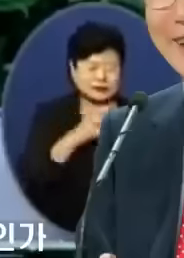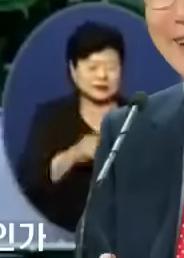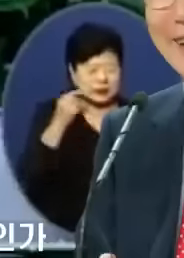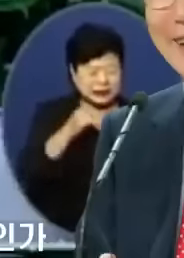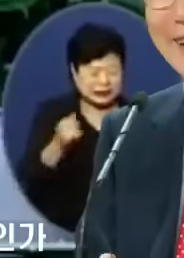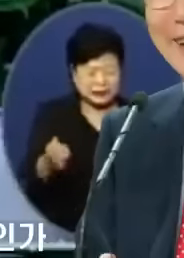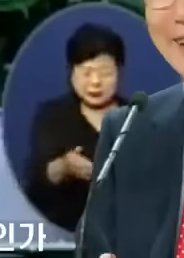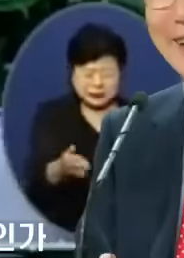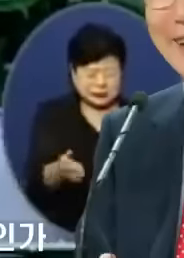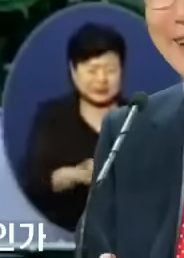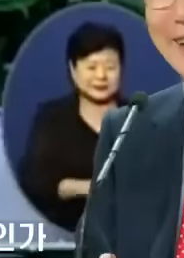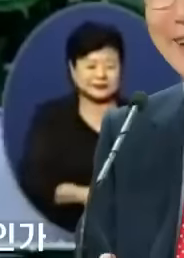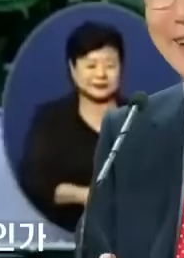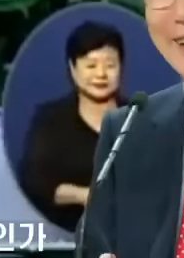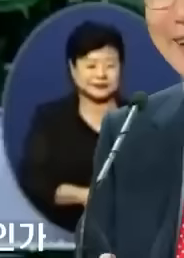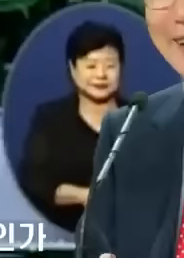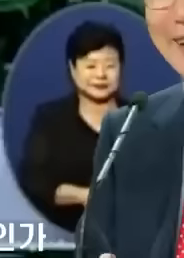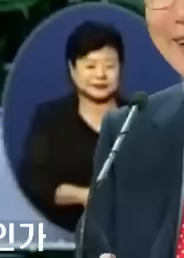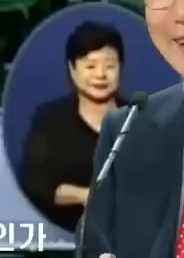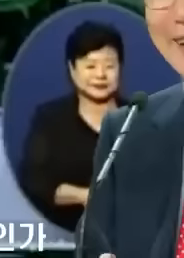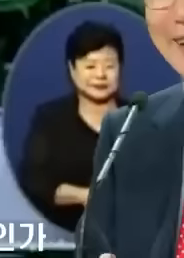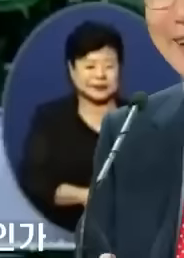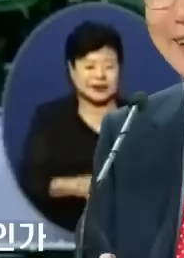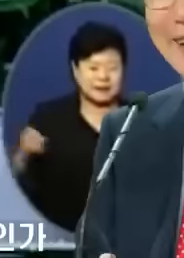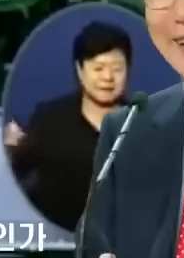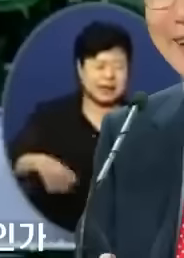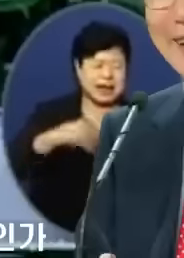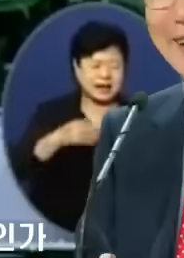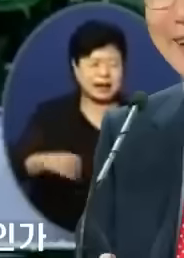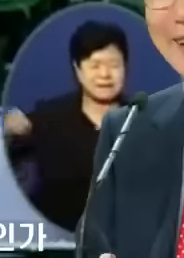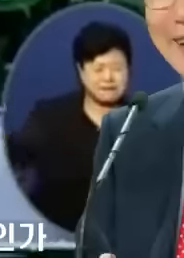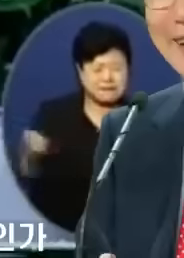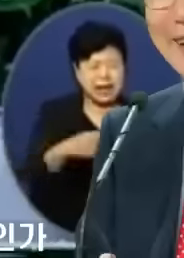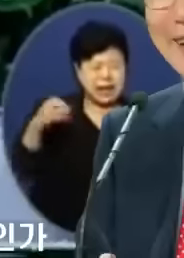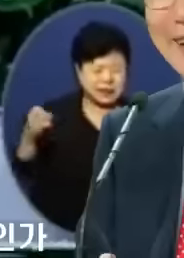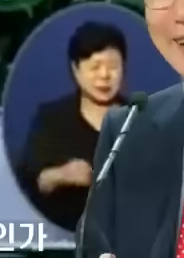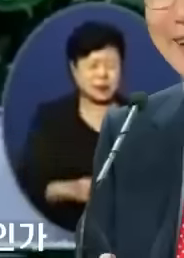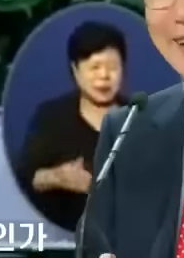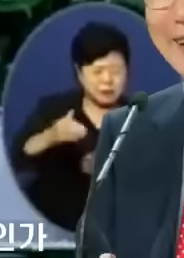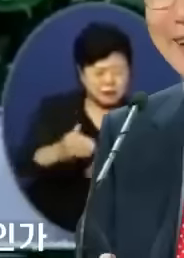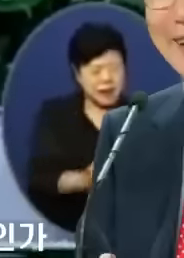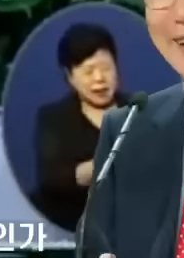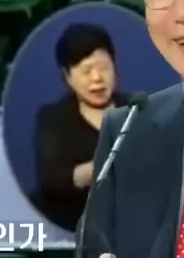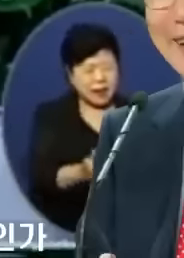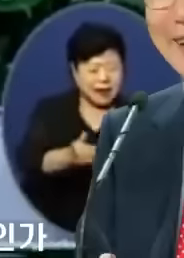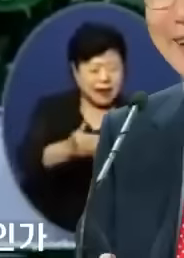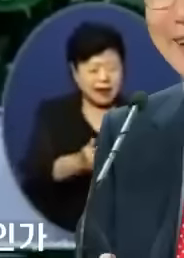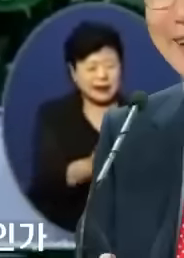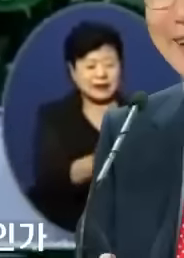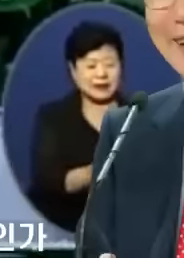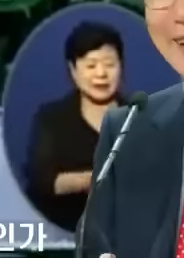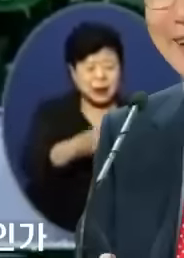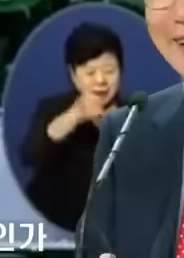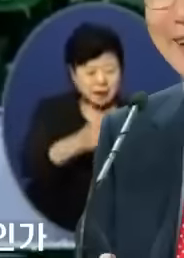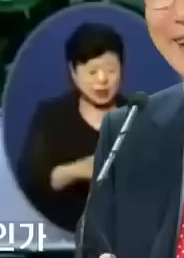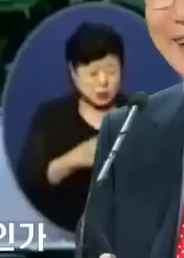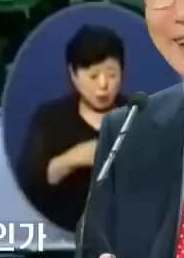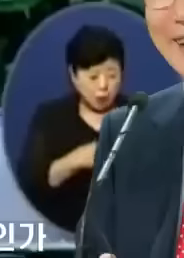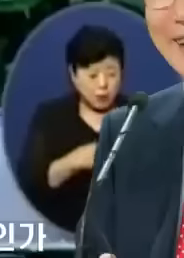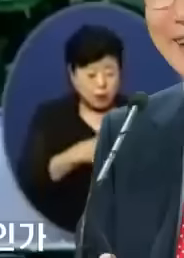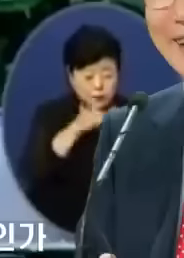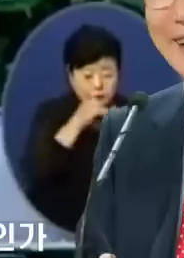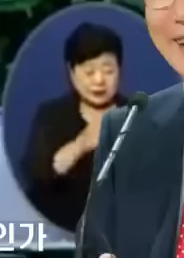훌륭한 사람이 생겨나지 않습니다. 바람이 불고 파도가 치고 배가 일렁이고 물에 빠질 위험이